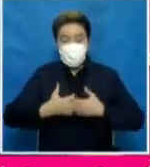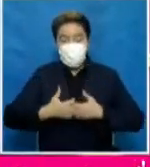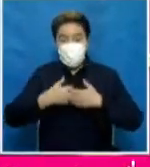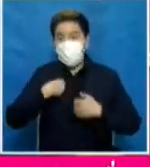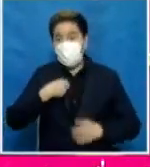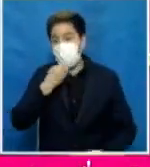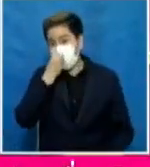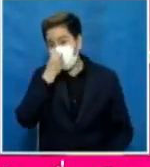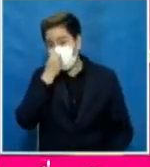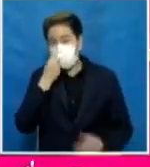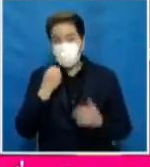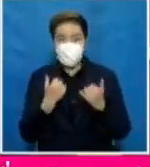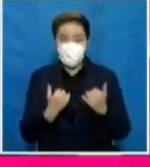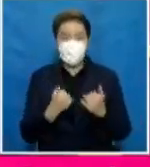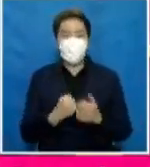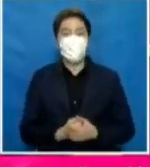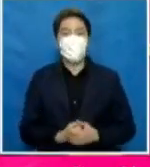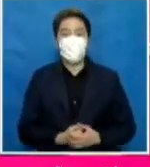ติ